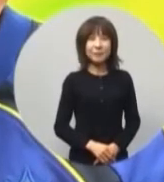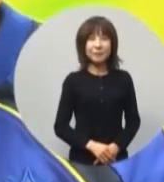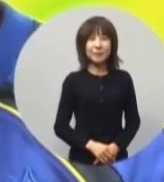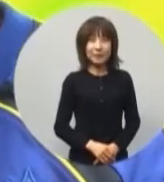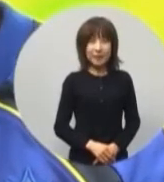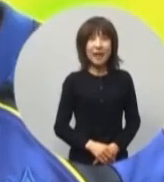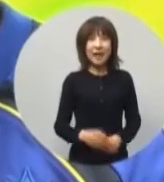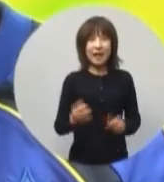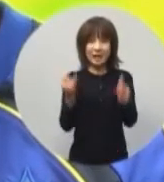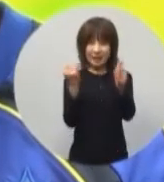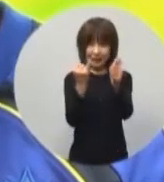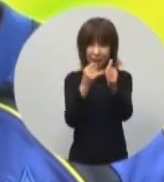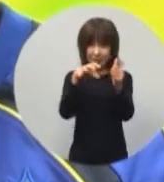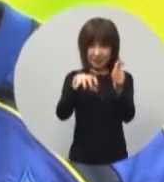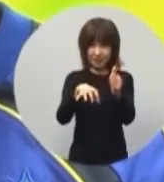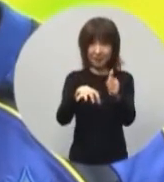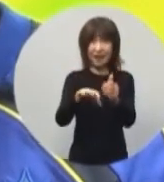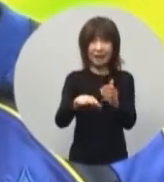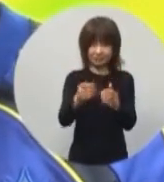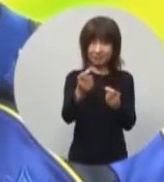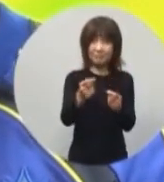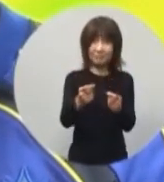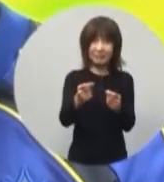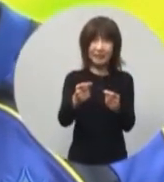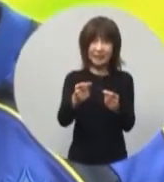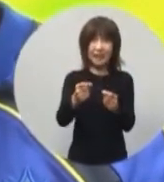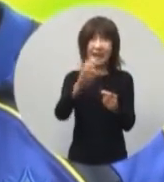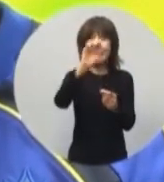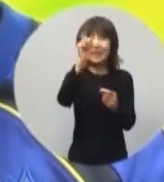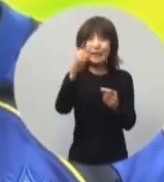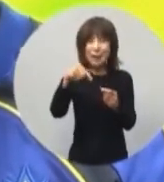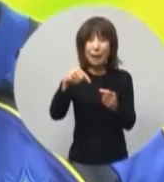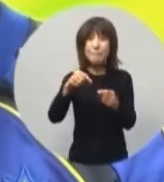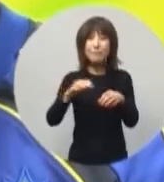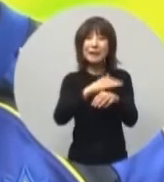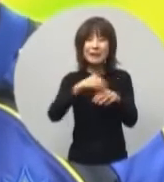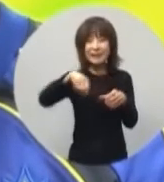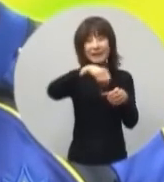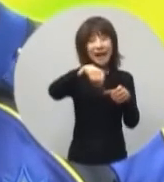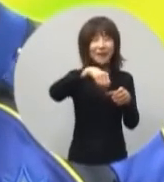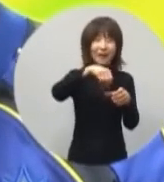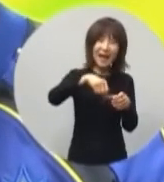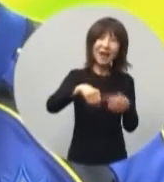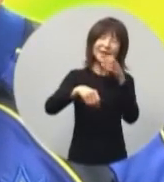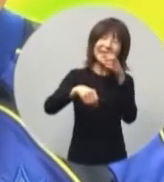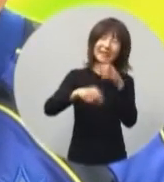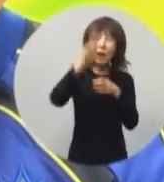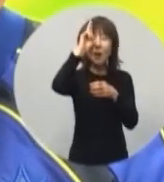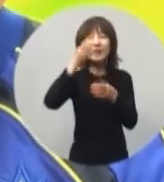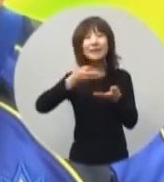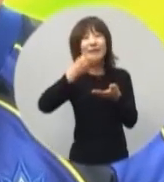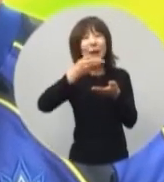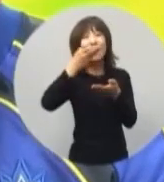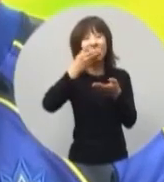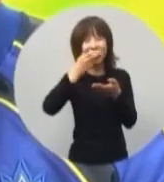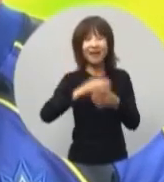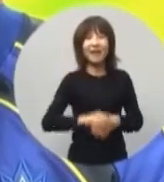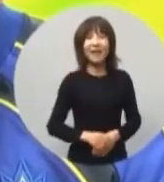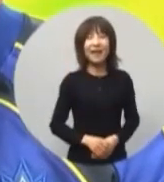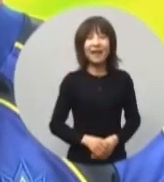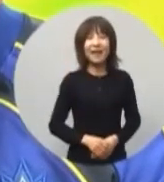結婚式場あるじゃないですか。で、あそこのやっぱサザンビーチカフェとかでお茶したりお昼食べたりして、